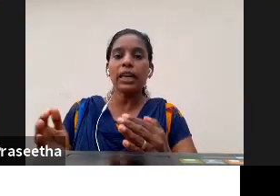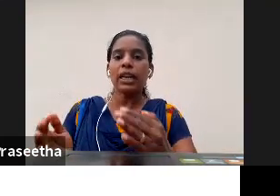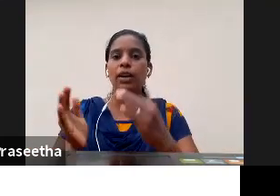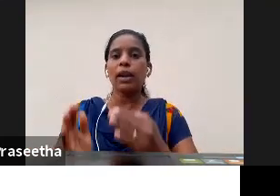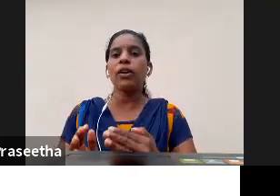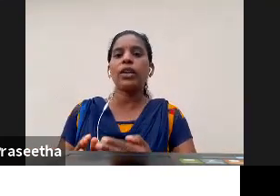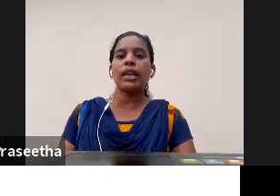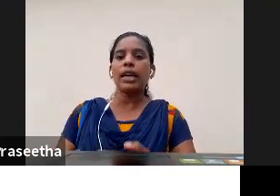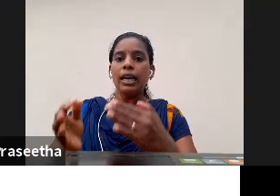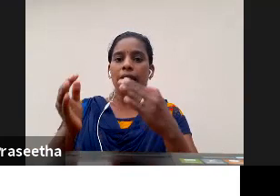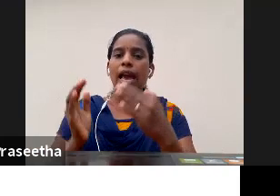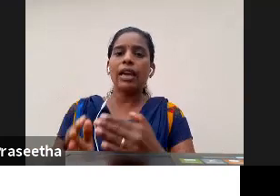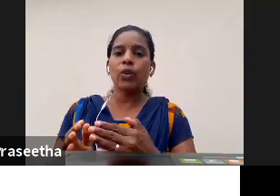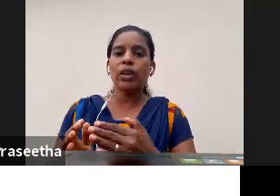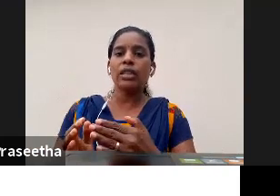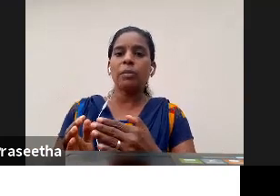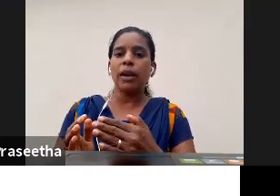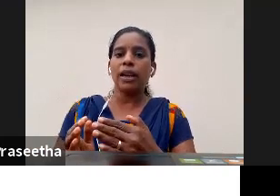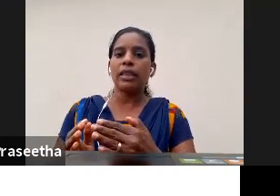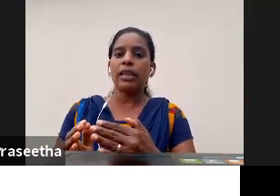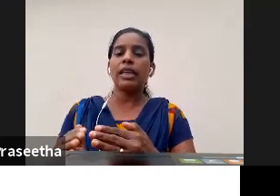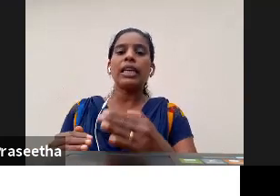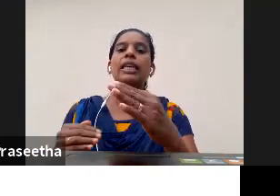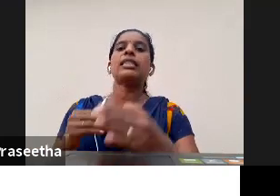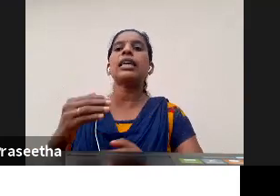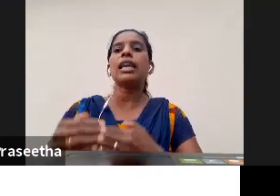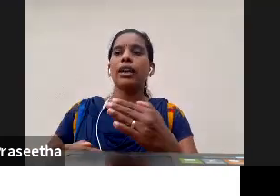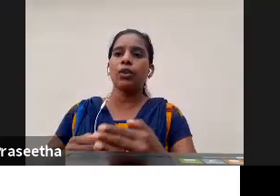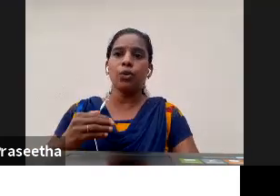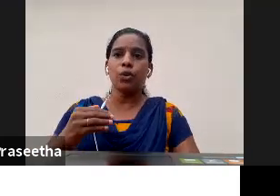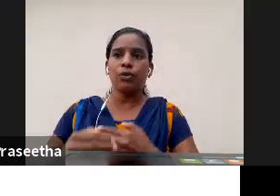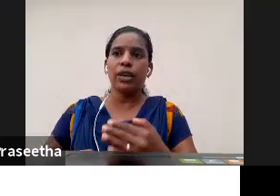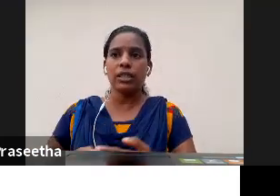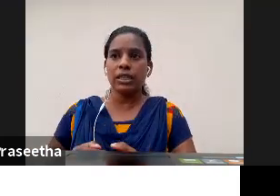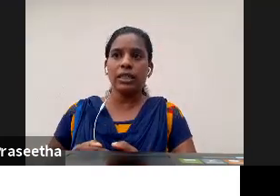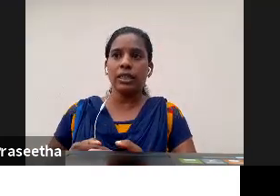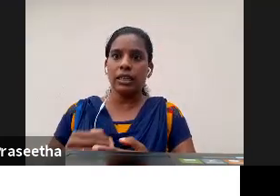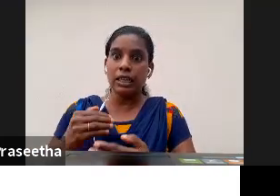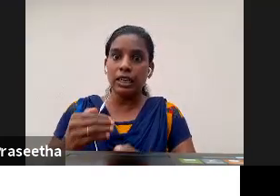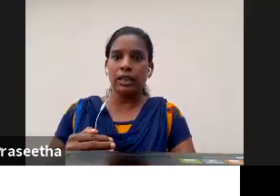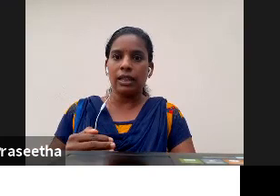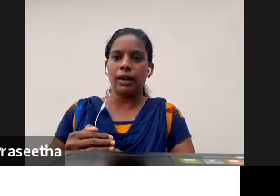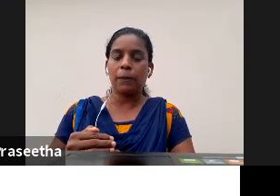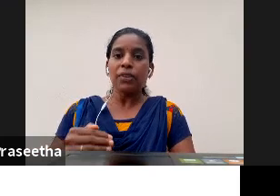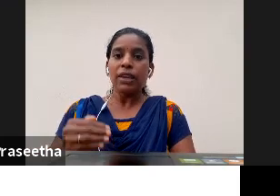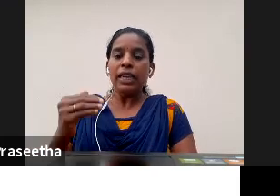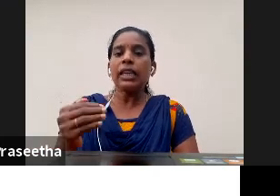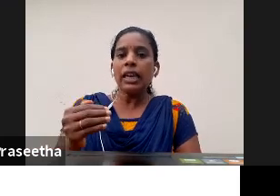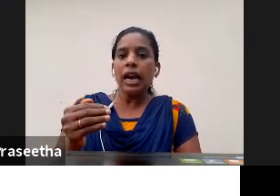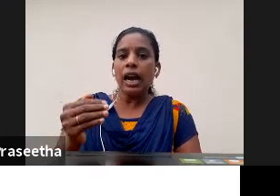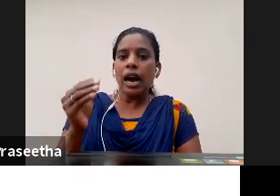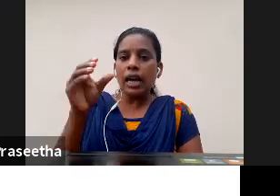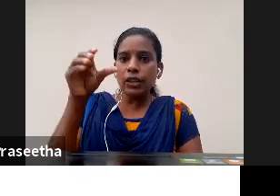അപ്പൊ ഈ ഡഫ് കമ്മ്യൂണിറ്റിയുടെ ലാംഗ്വേജ് എന്ന് പറയുന്നതിന് റീജിയണൽ ആയിട്ടൊരു ഡിഫറൻസ് ഉണ്ട് എന്നുള്ളതാണ്.